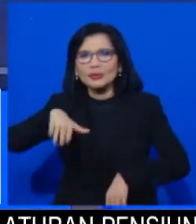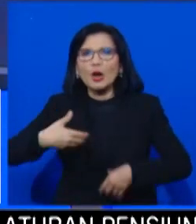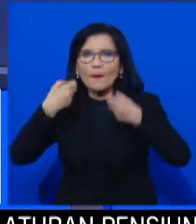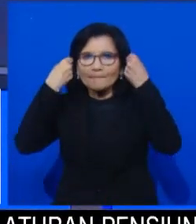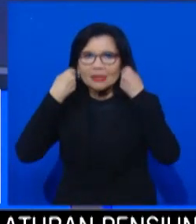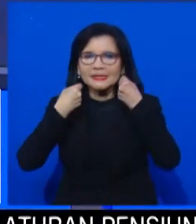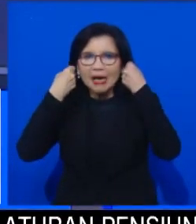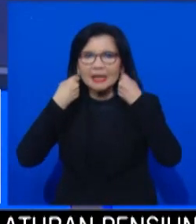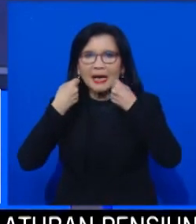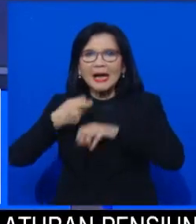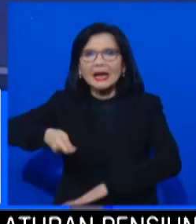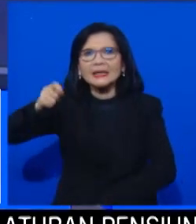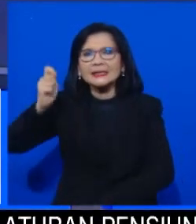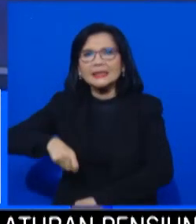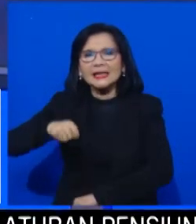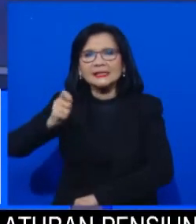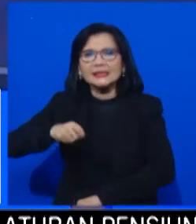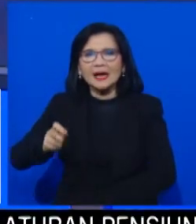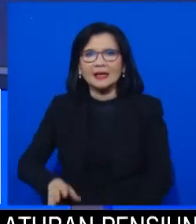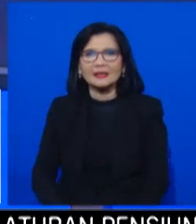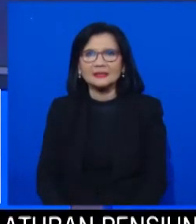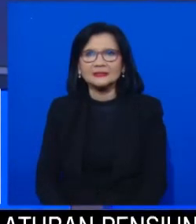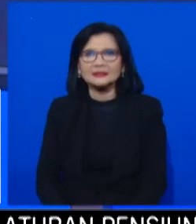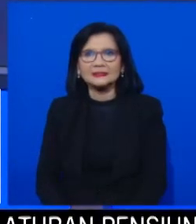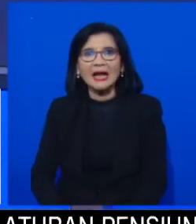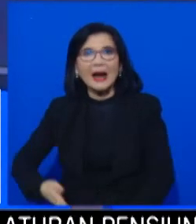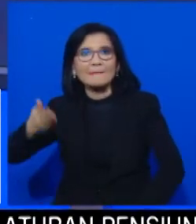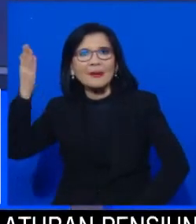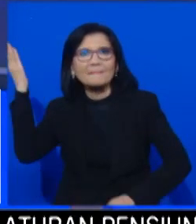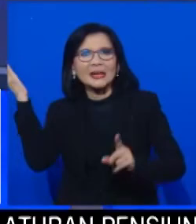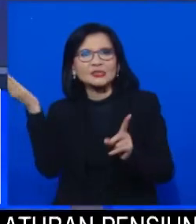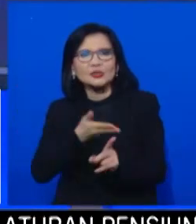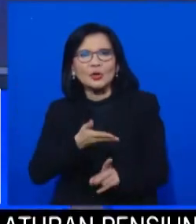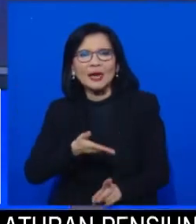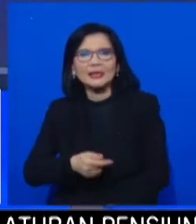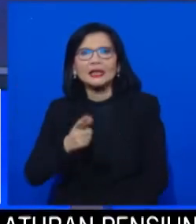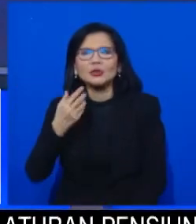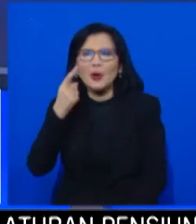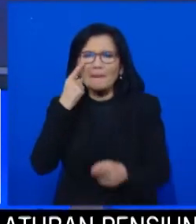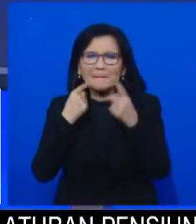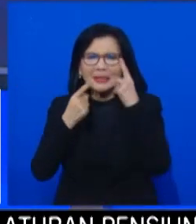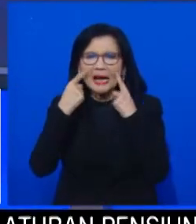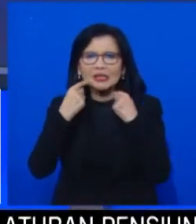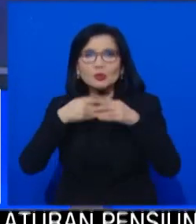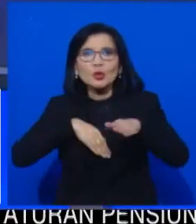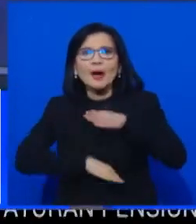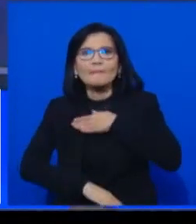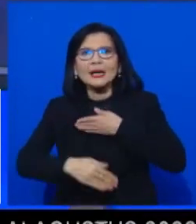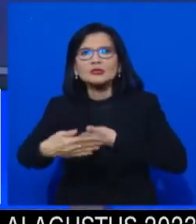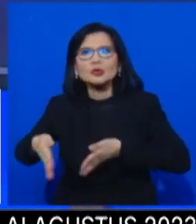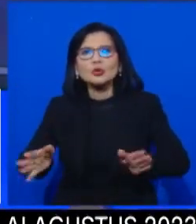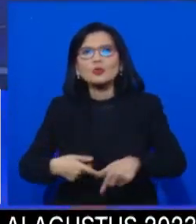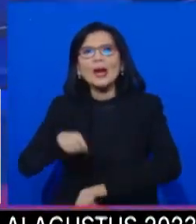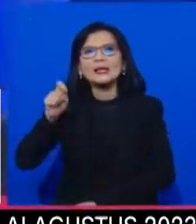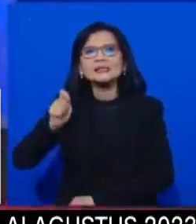di Pengadilan Negeri Bogor. Eksekutor pembacokan maut itu menangis saat akan masuk ke ruang sidang.